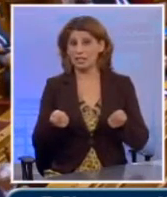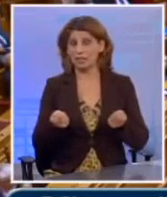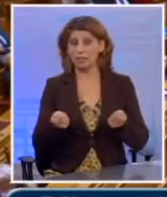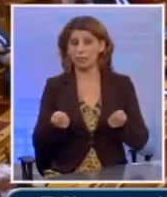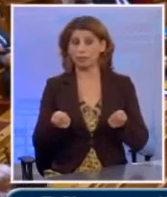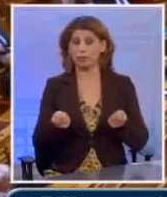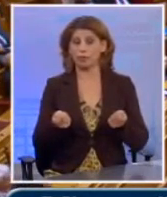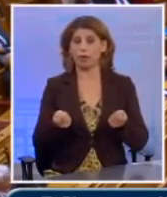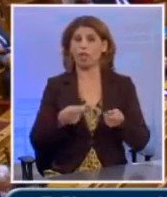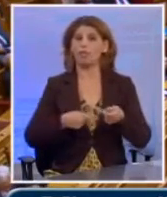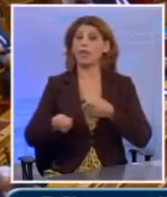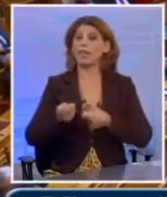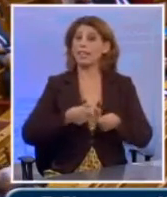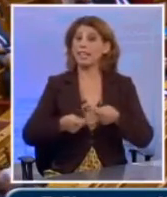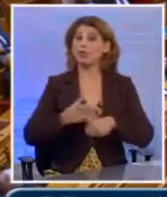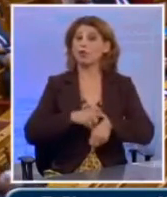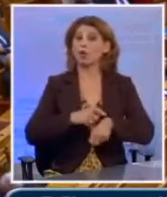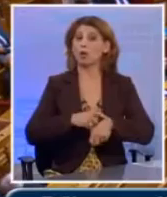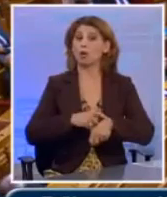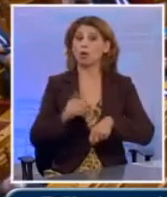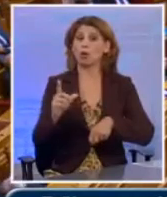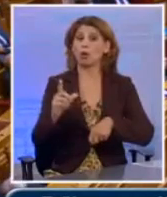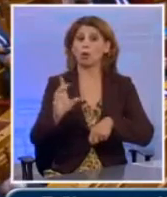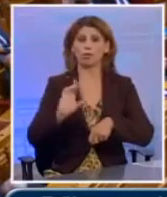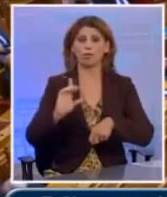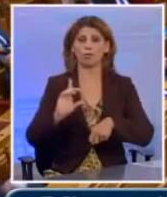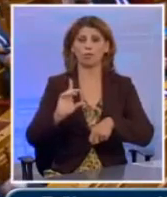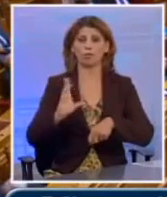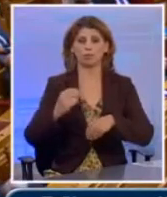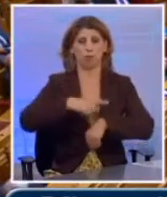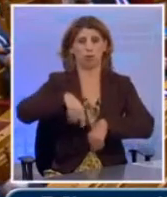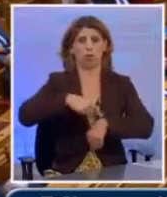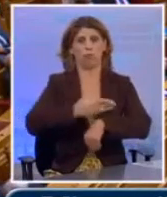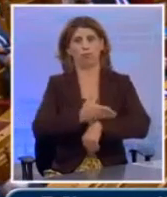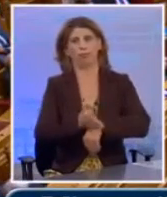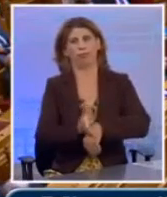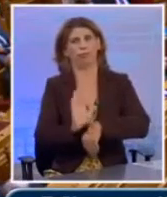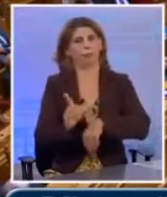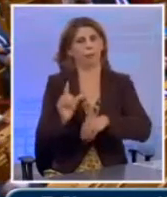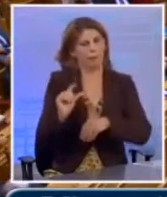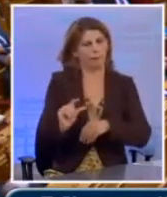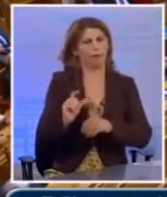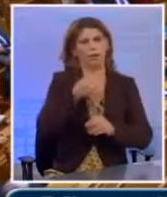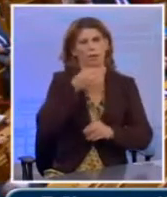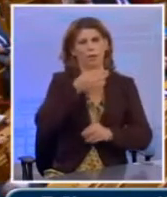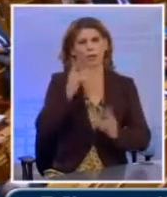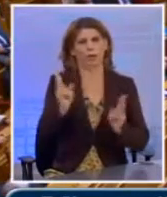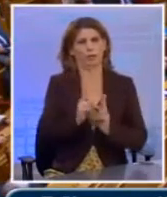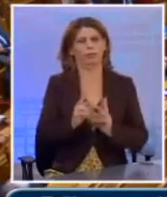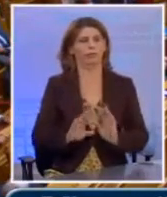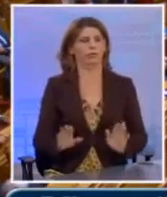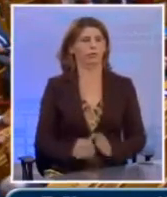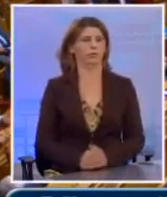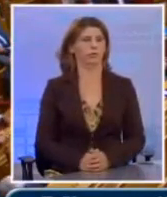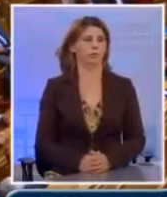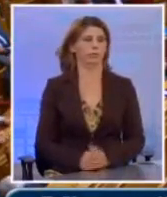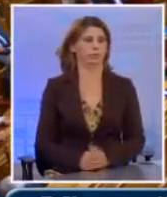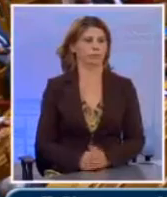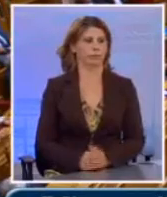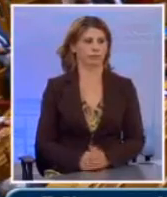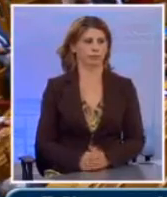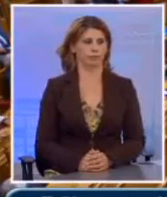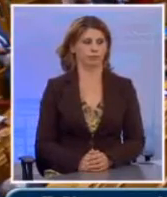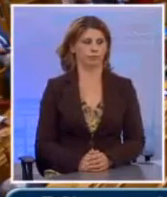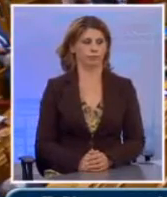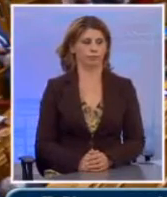του χρόνου σε μικρότερο εύρος. Κύριε Υπουργέ, έχετε το λόγο. Ευχαριστώ, κύριε